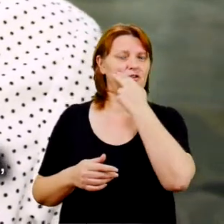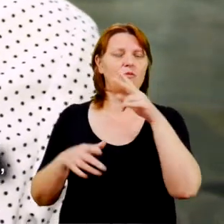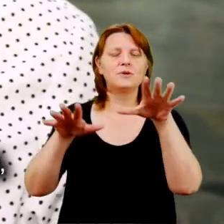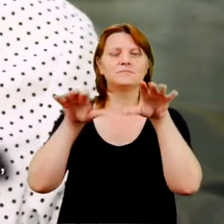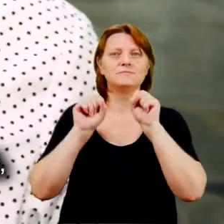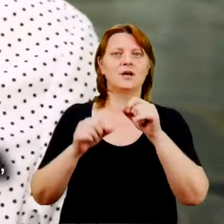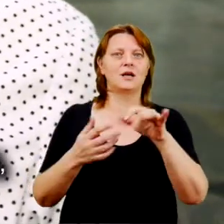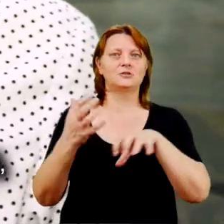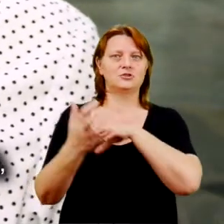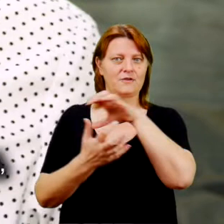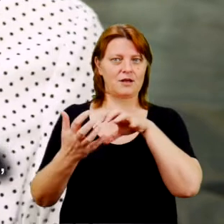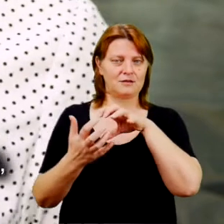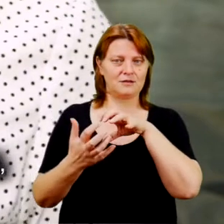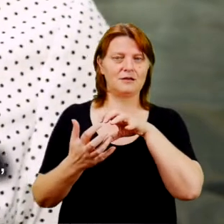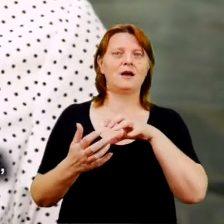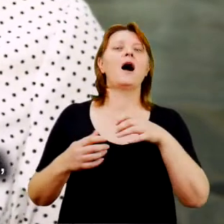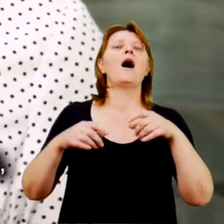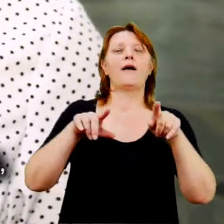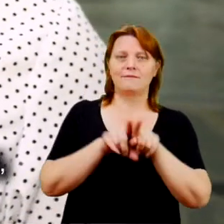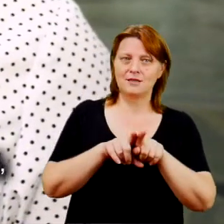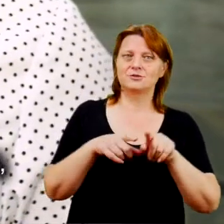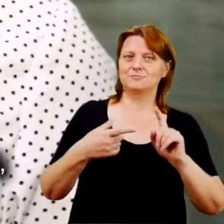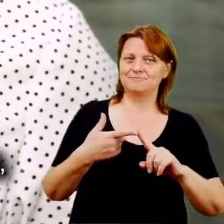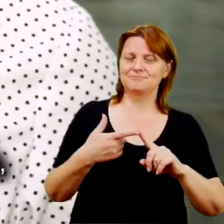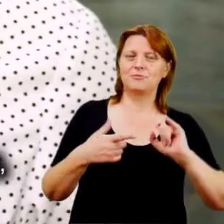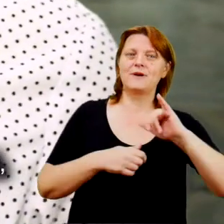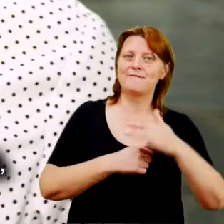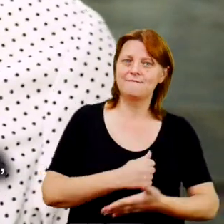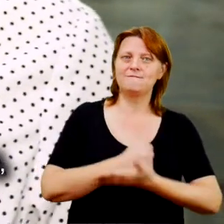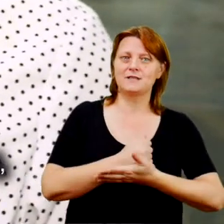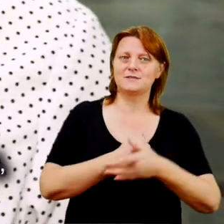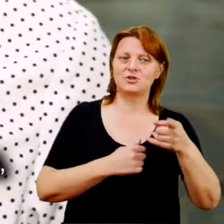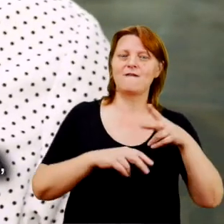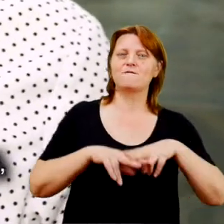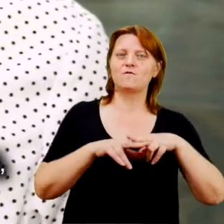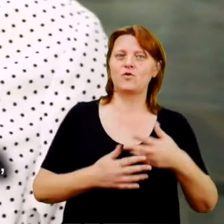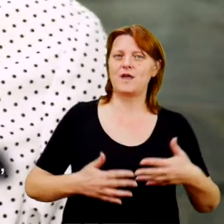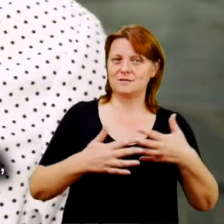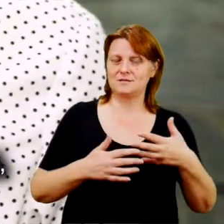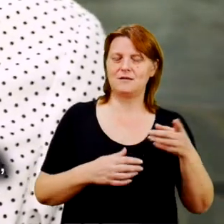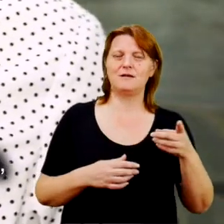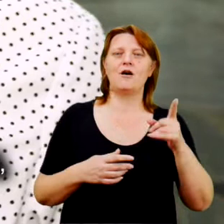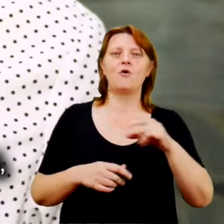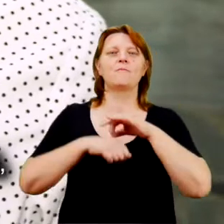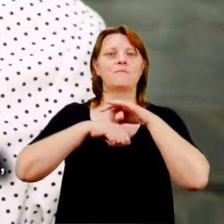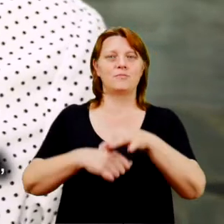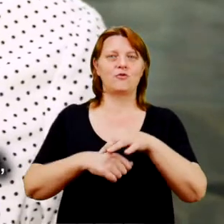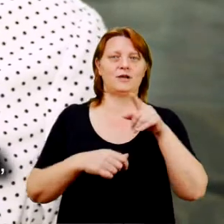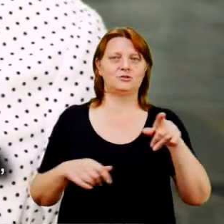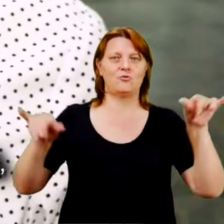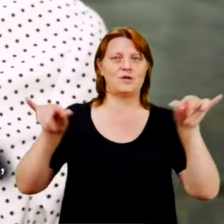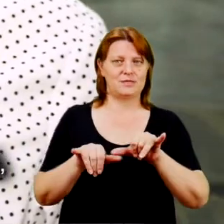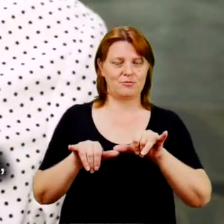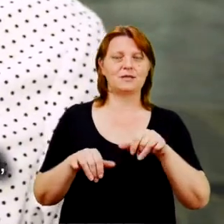niewidome odbierają świat. A po drugie, żeby wesprzeć fundację, która prowadzi